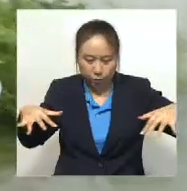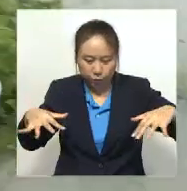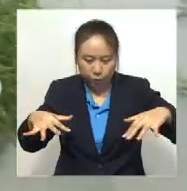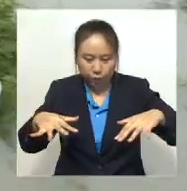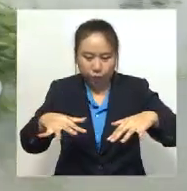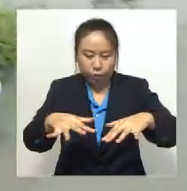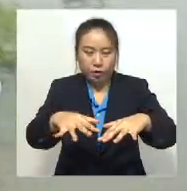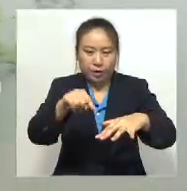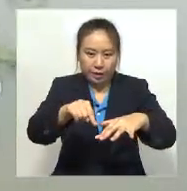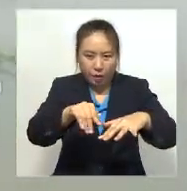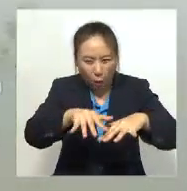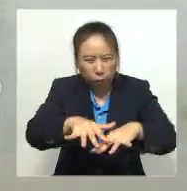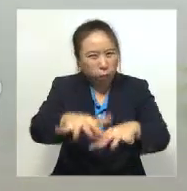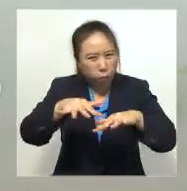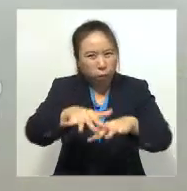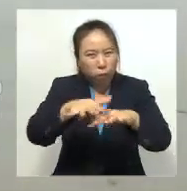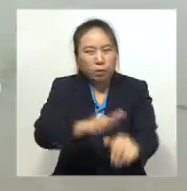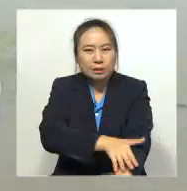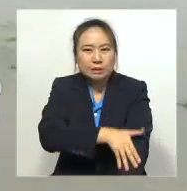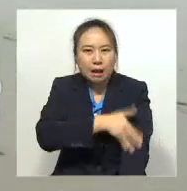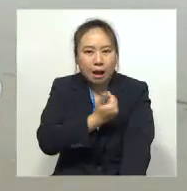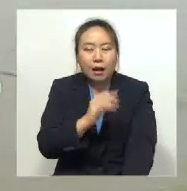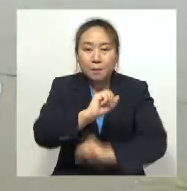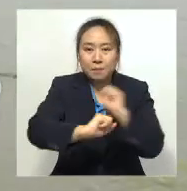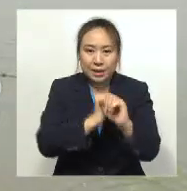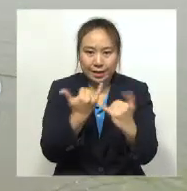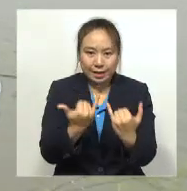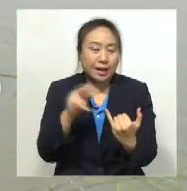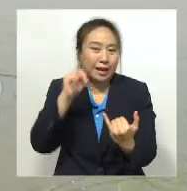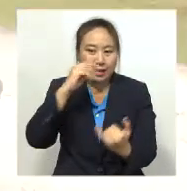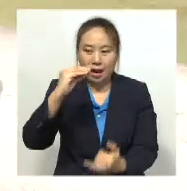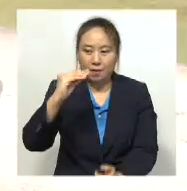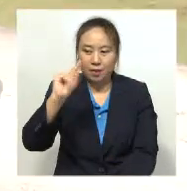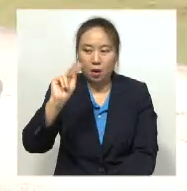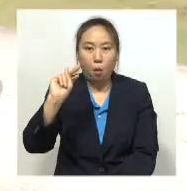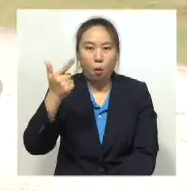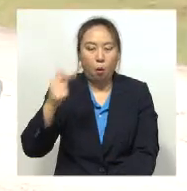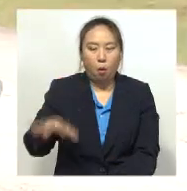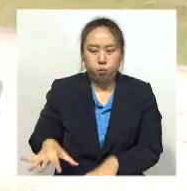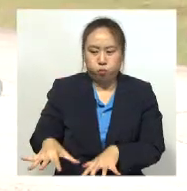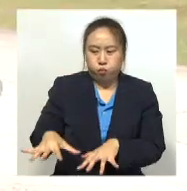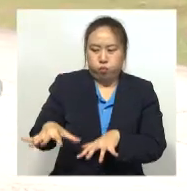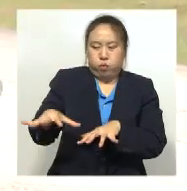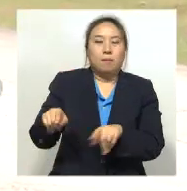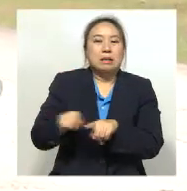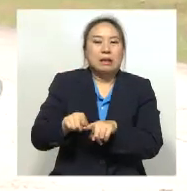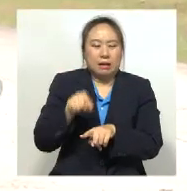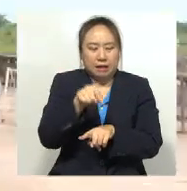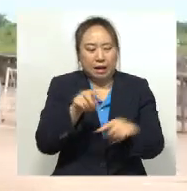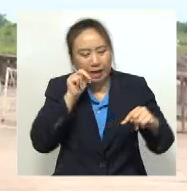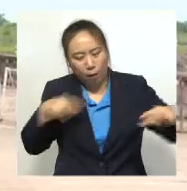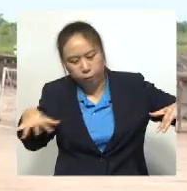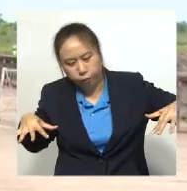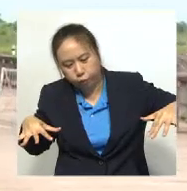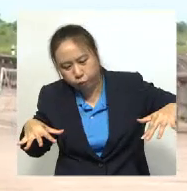ก็สามารถระบายได้ช้าค่ะประกอบกับปีนี้แม่น้ำโขงมีระดับสูงขึ้นแล้วก็ทำให้หนุนแม่น้ำสงครามก็ทำ